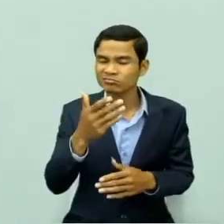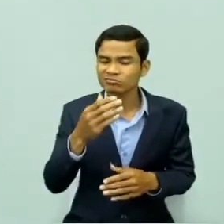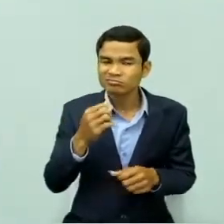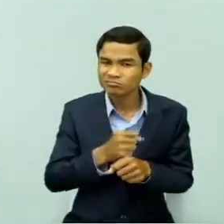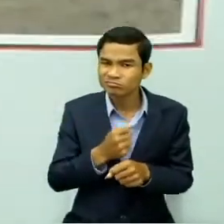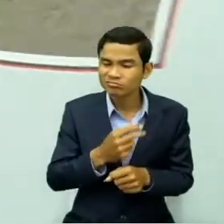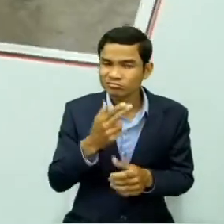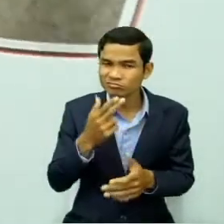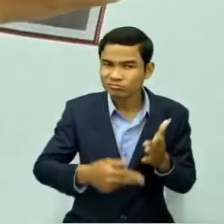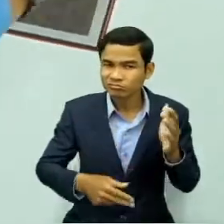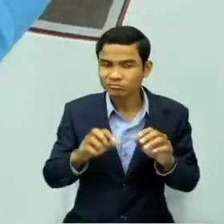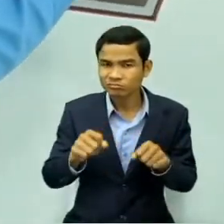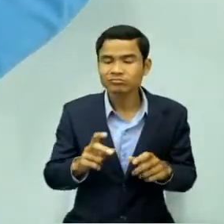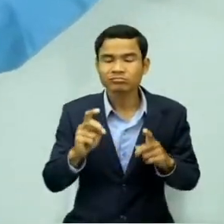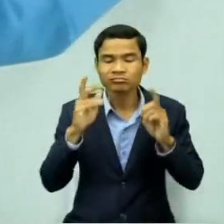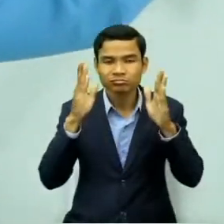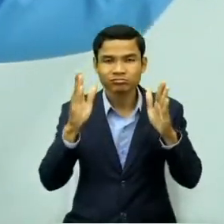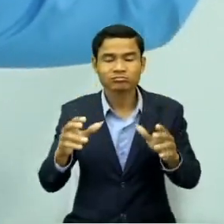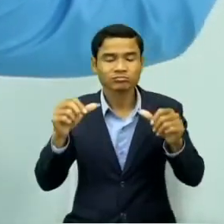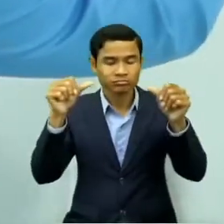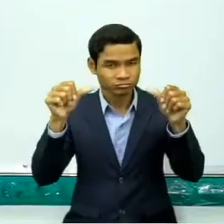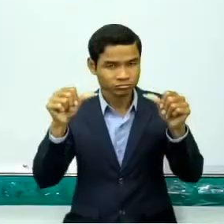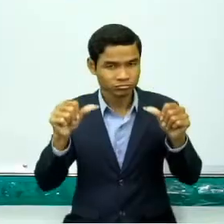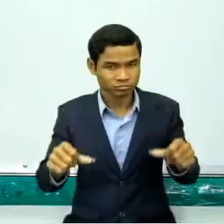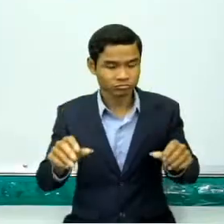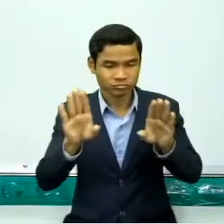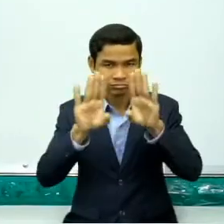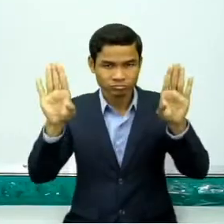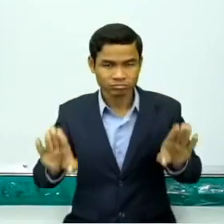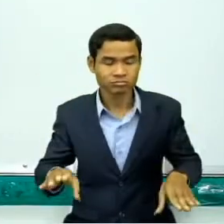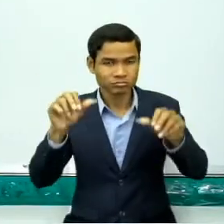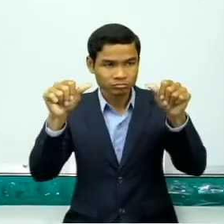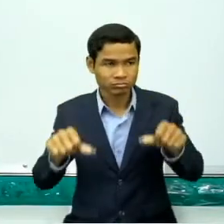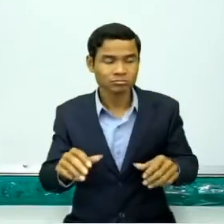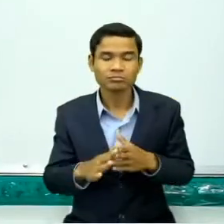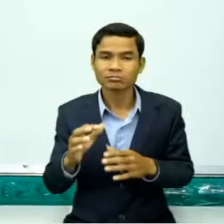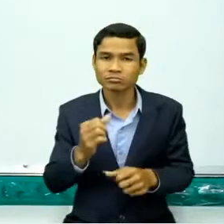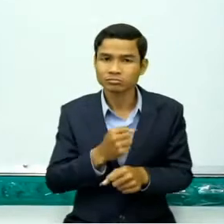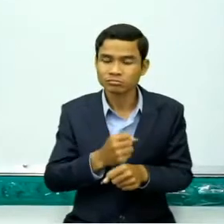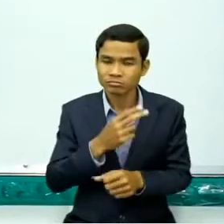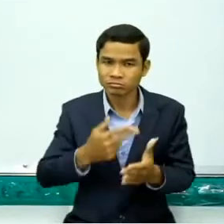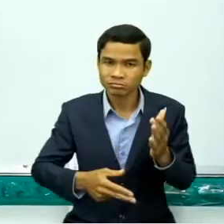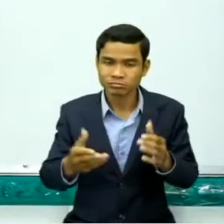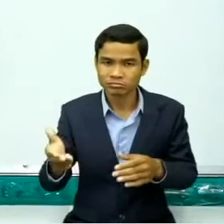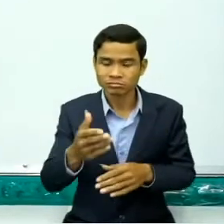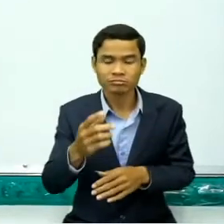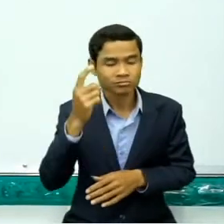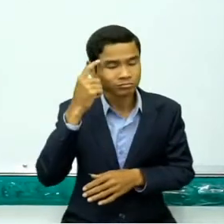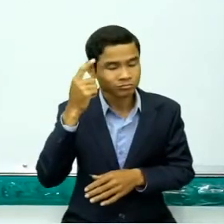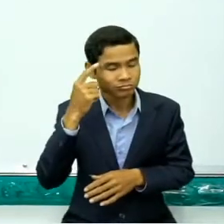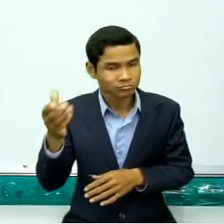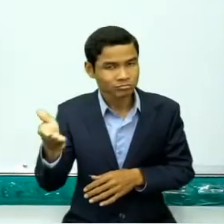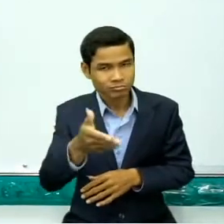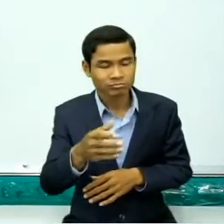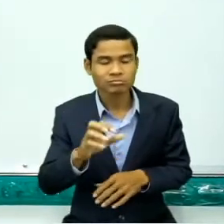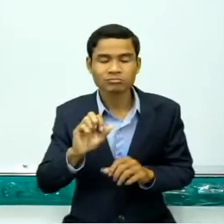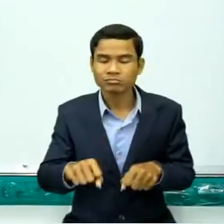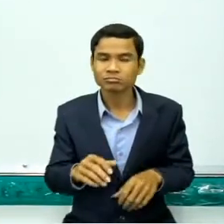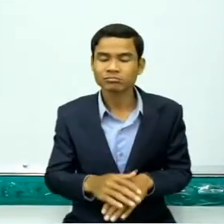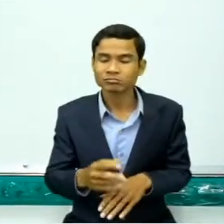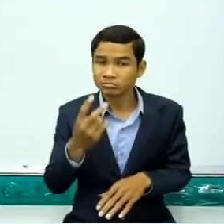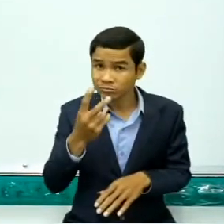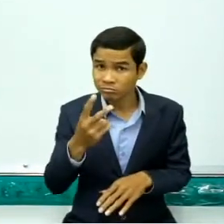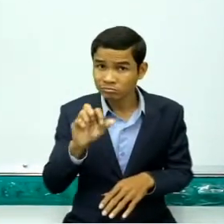vầy. Chà lấy nè cổ bật nè lực đặc khiến. Cây cổ bông thơ vầy con. Con thập đăng ớt. Thập khê nhớt.